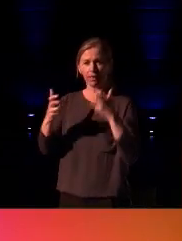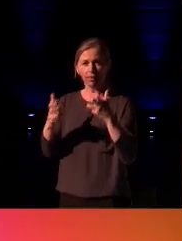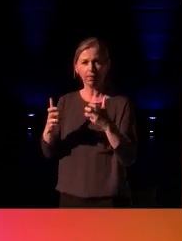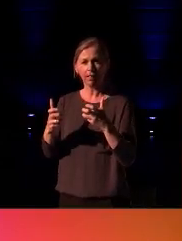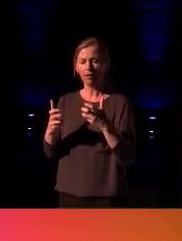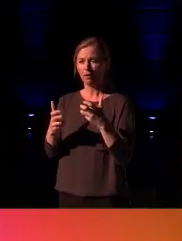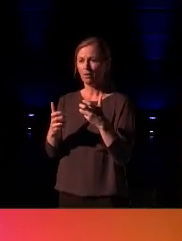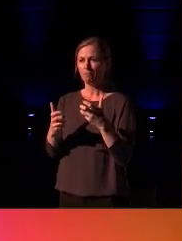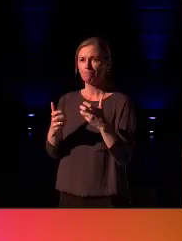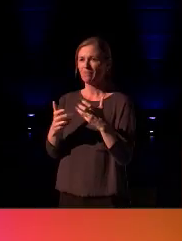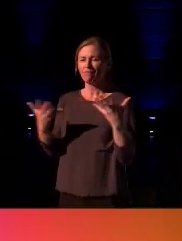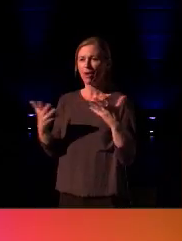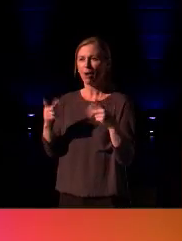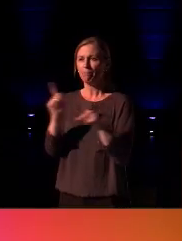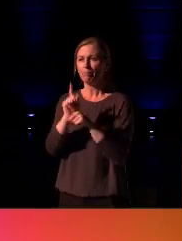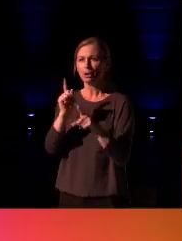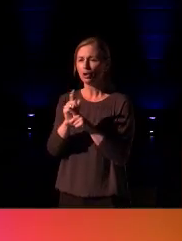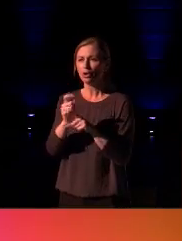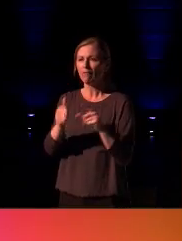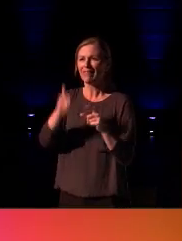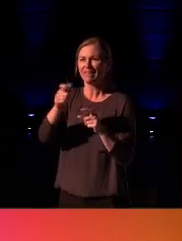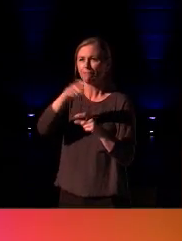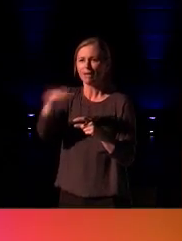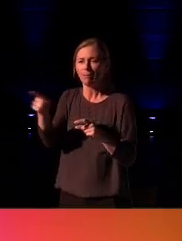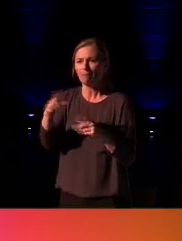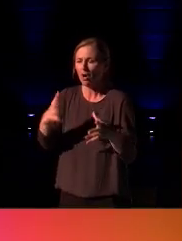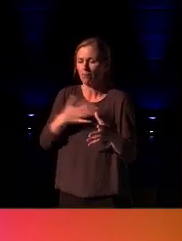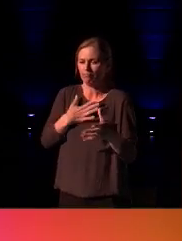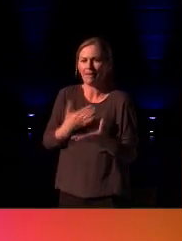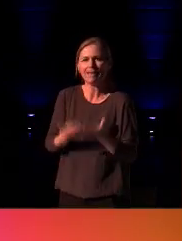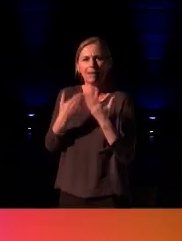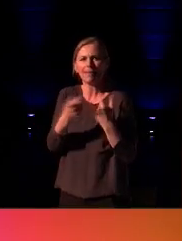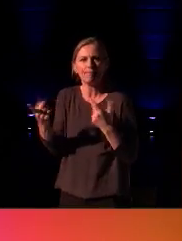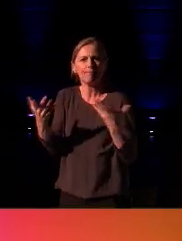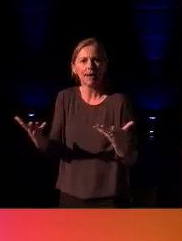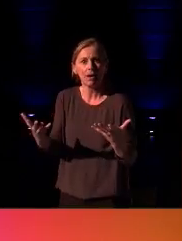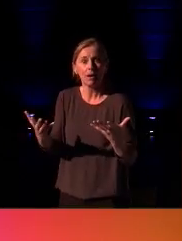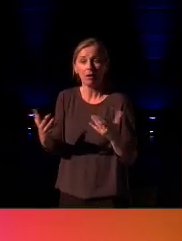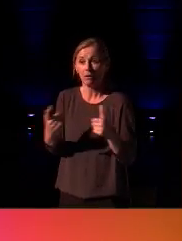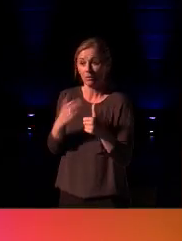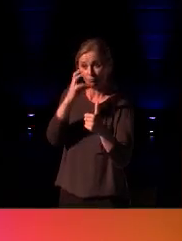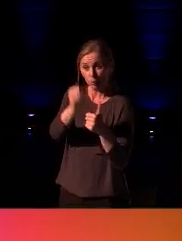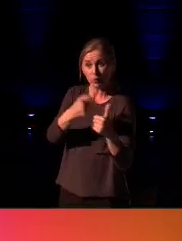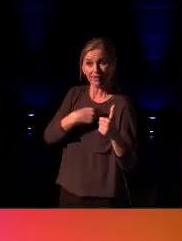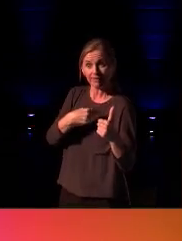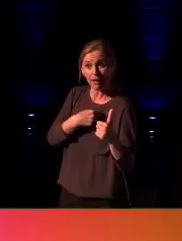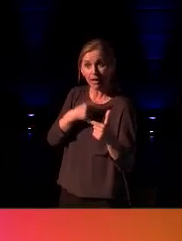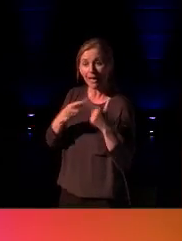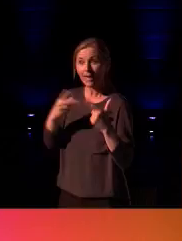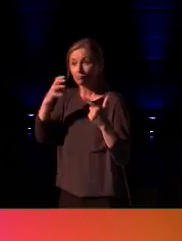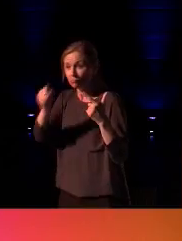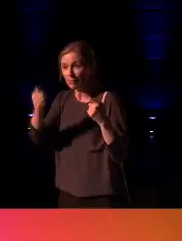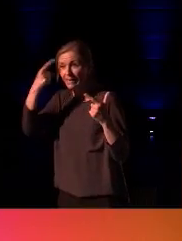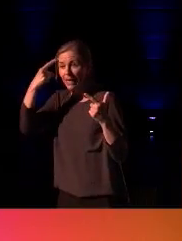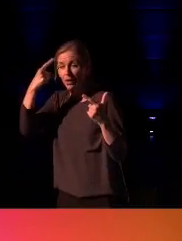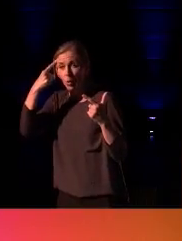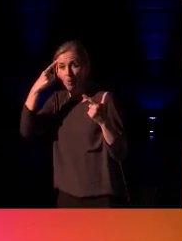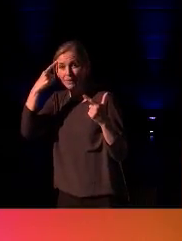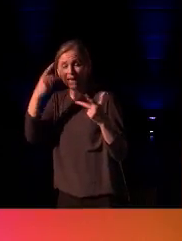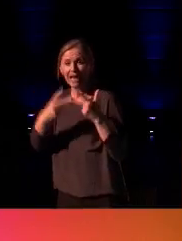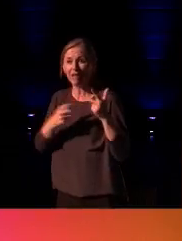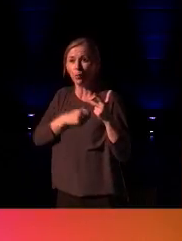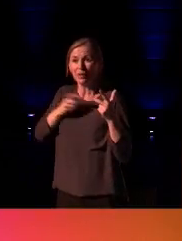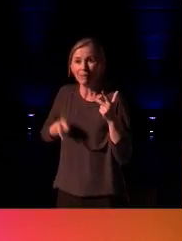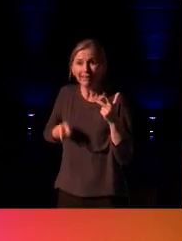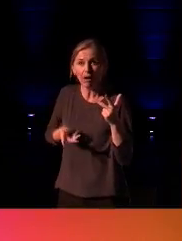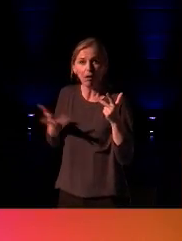hva vi skal, hva betyr mest for dem, hva skal vi hjelpe dem med? Det hjerte, dette, eller det hukommelsen, eller det vondt I beinet, og